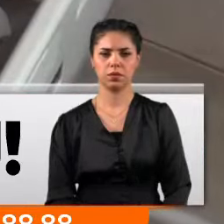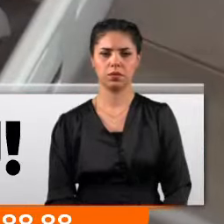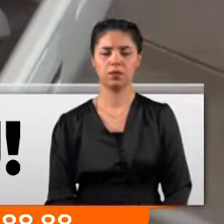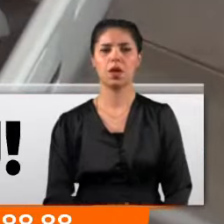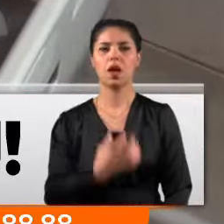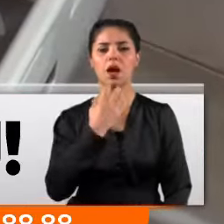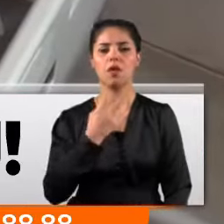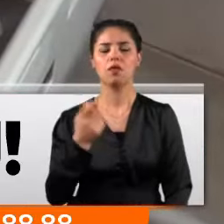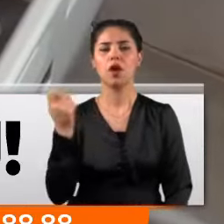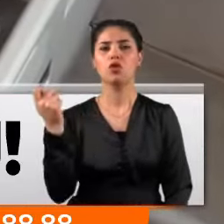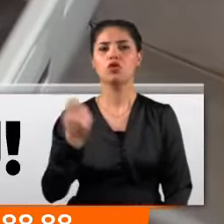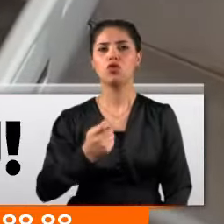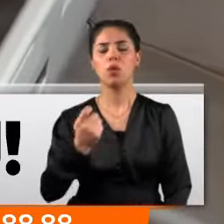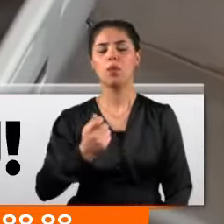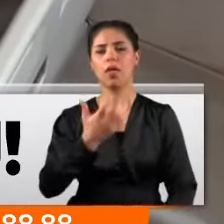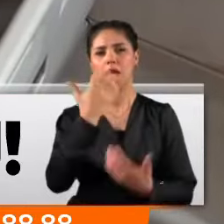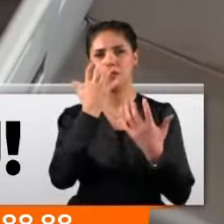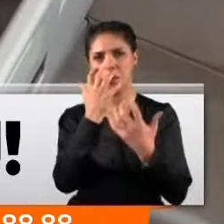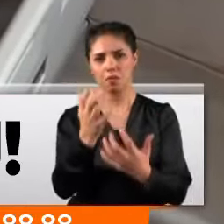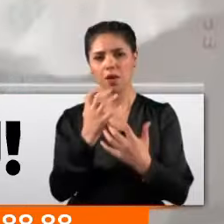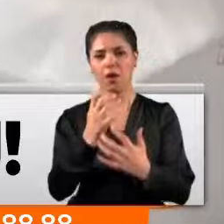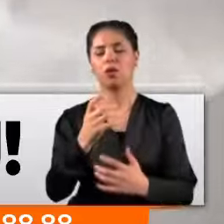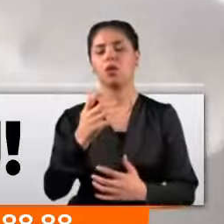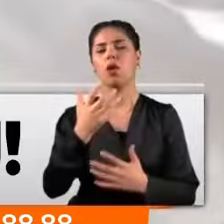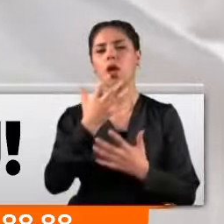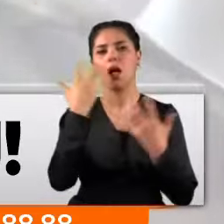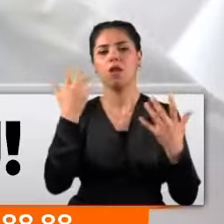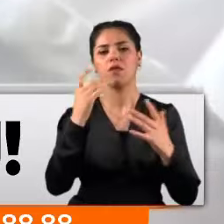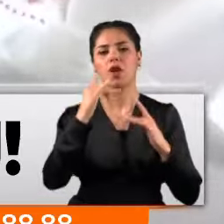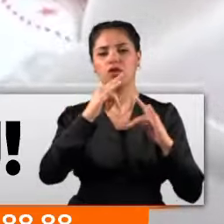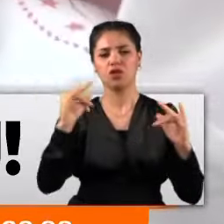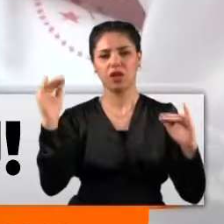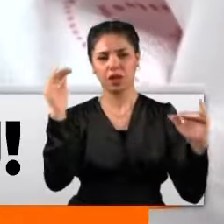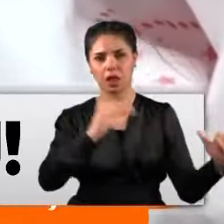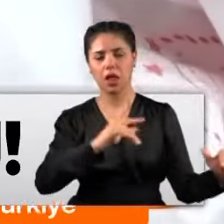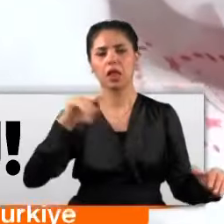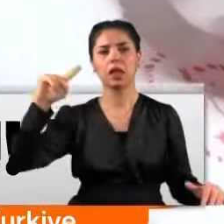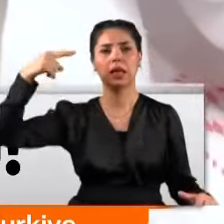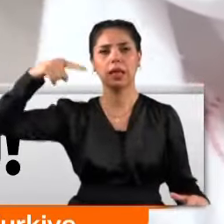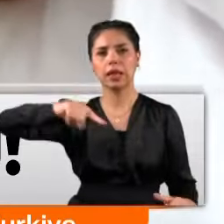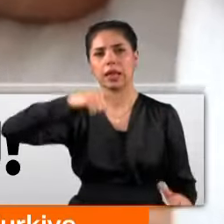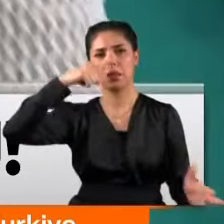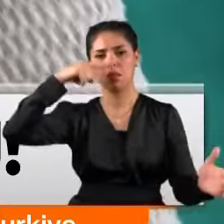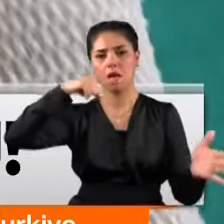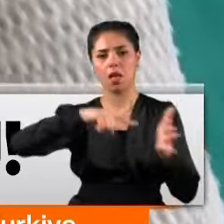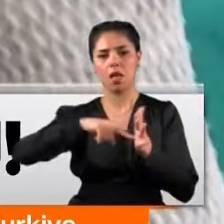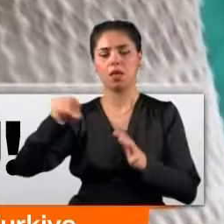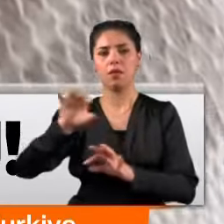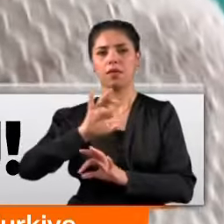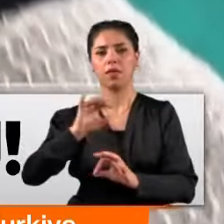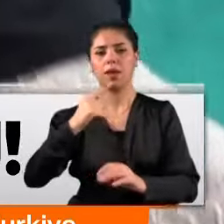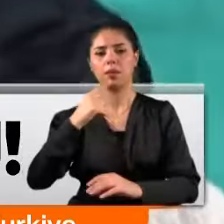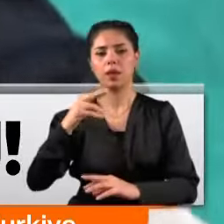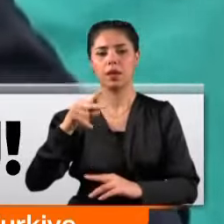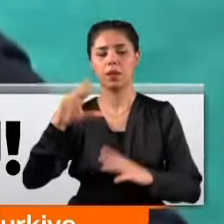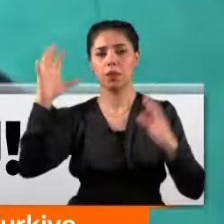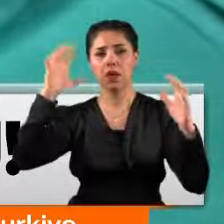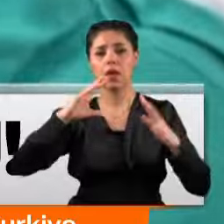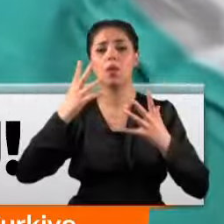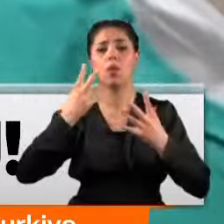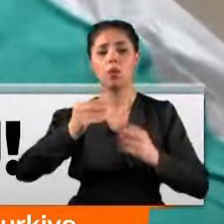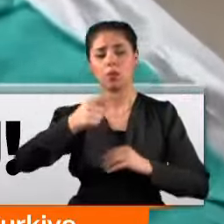Afgan çoban Sıraç Recep hayvanları çadıra getirdiği sırada yıldırımın hedefi oldu. Tam da dediği gibi yağmur